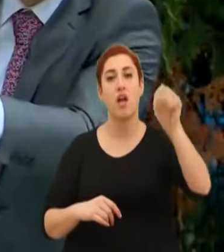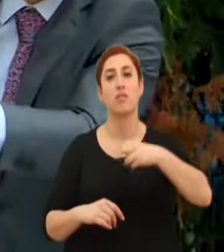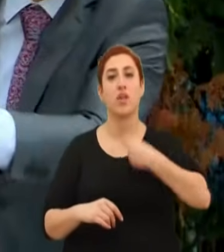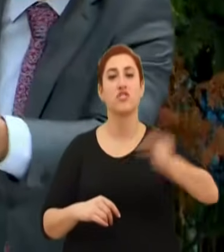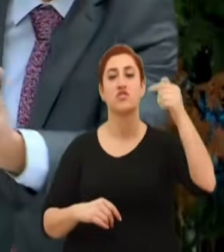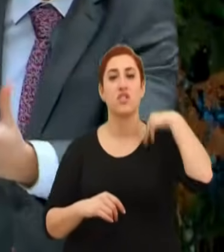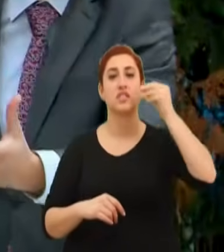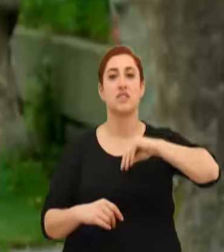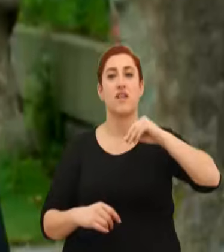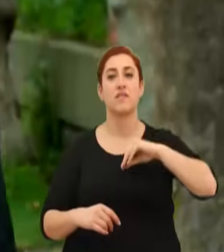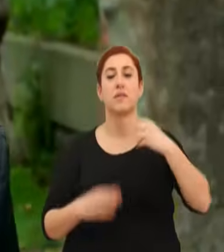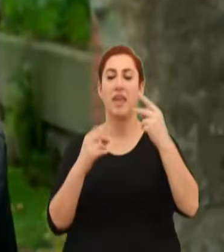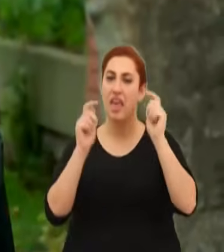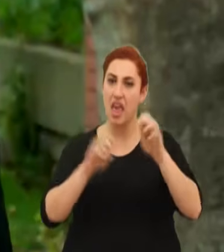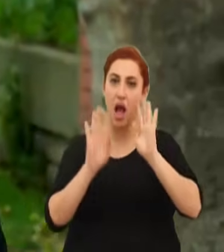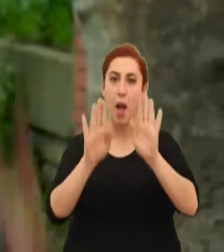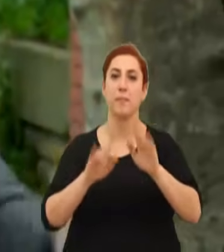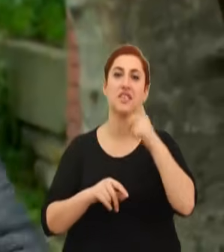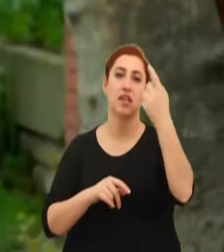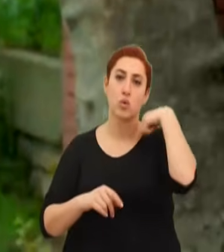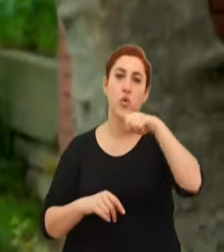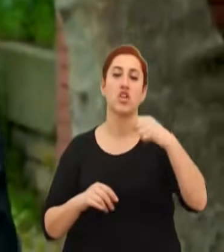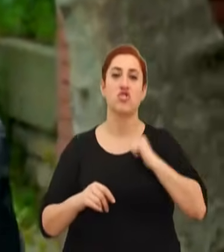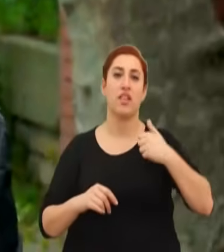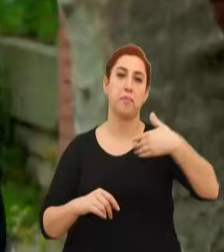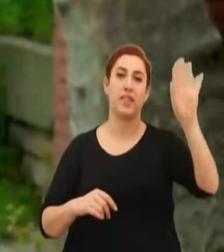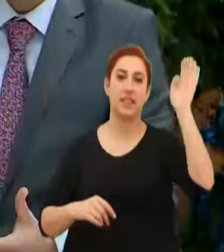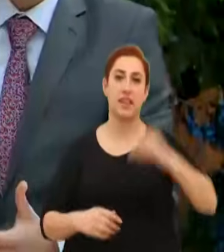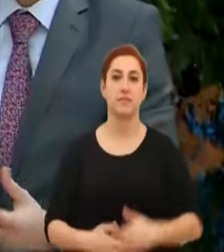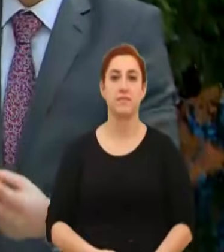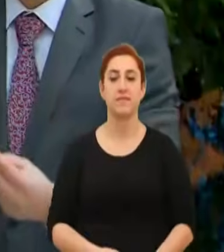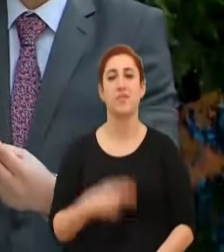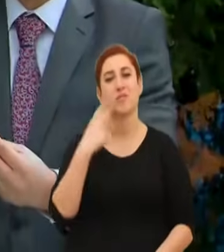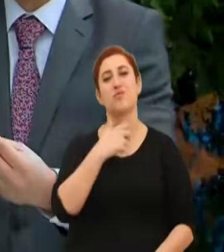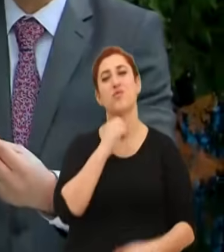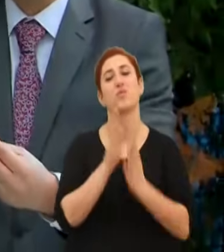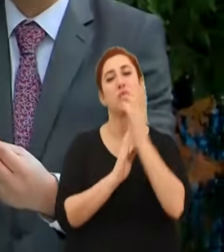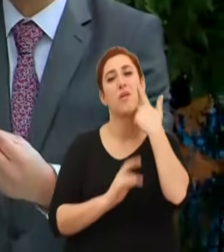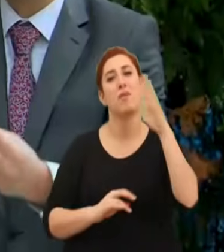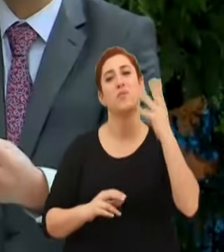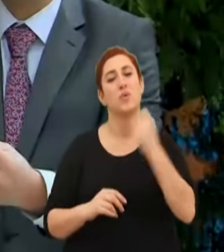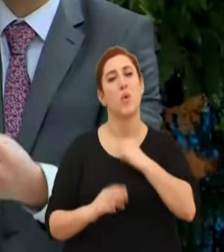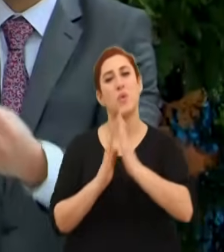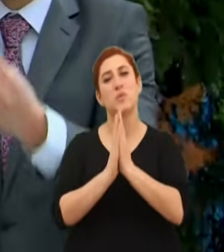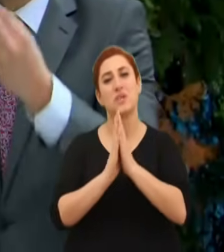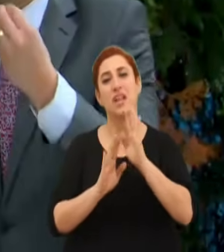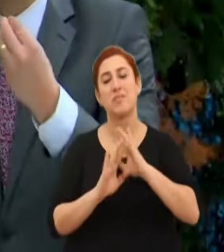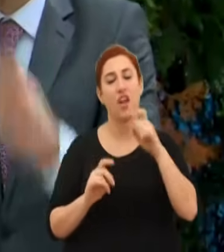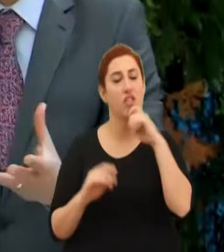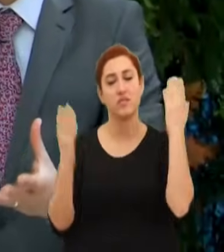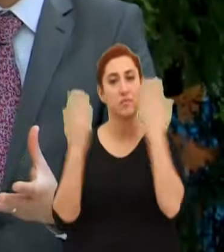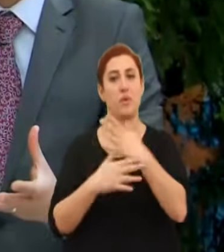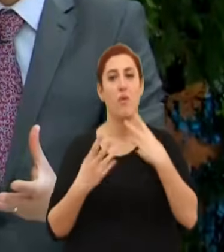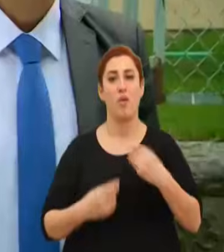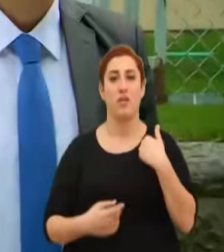alıp kaçacaksın sandım. İyi halt ettin. Senin yüzünden çantam gitti. Ablacığım ne olur kusura bakma ya. Çok özür dilerim. Tamamen